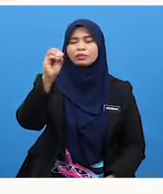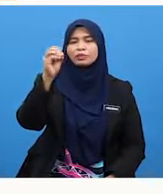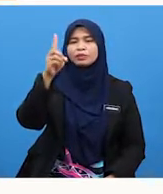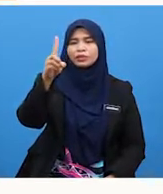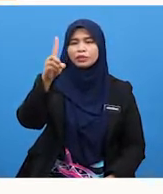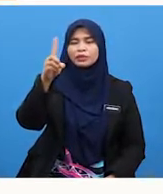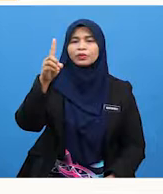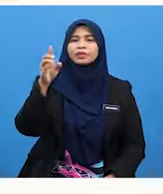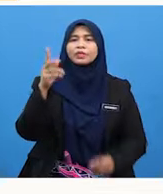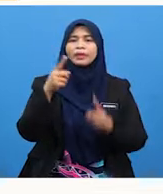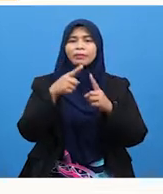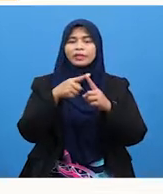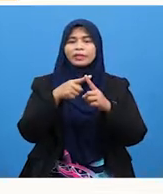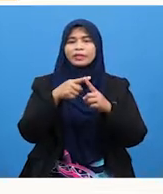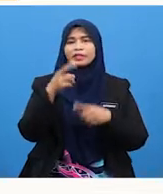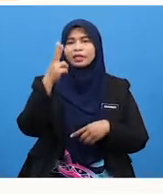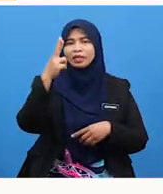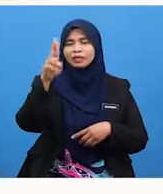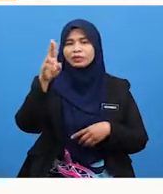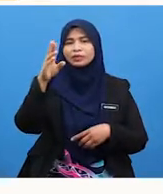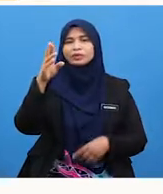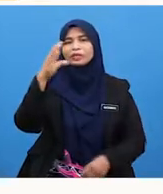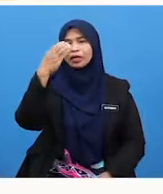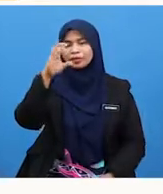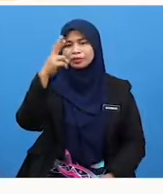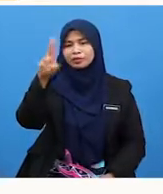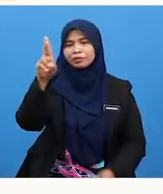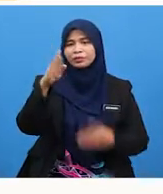382,451 kepada 100,000 terdekat.